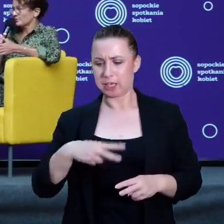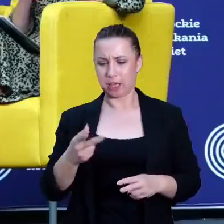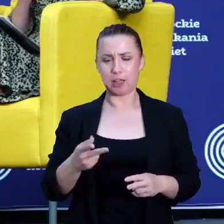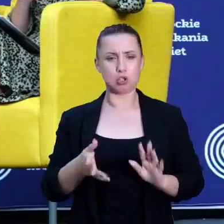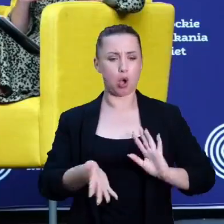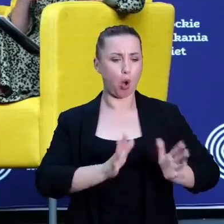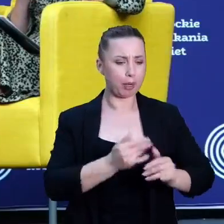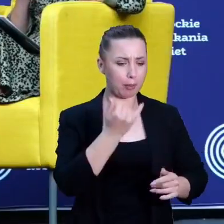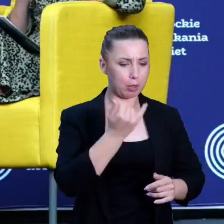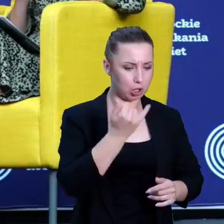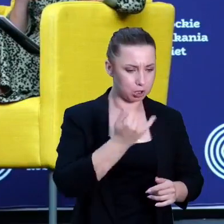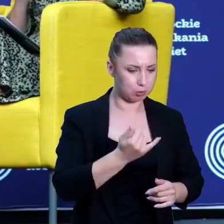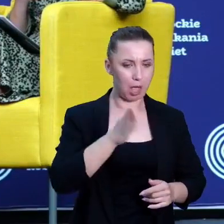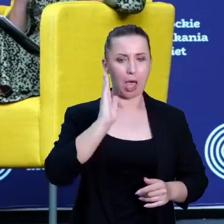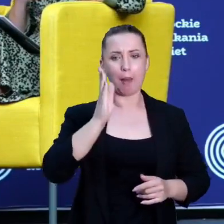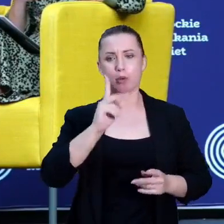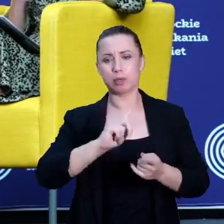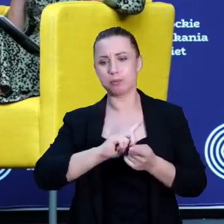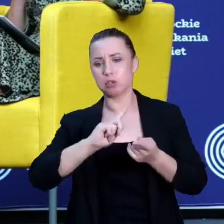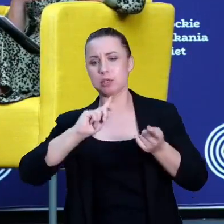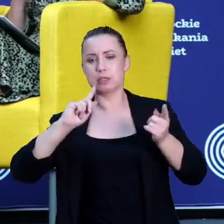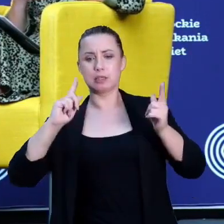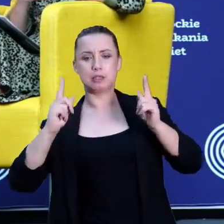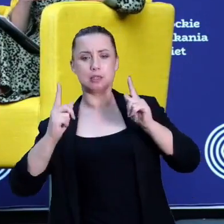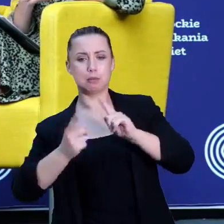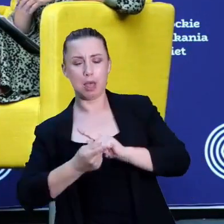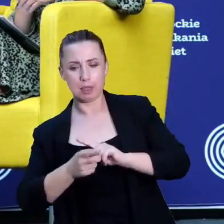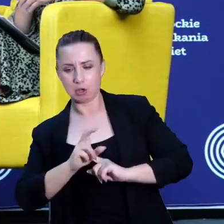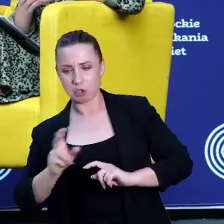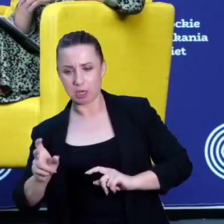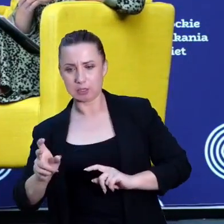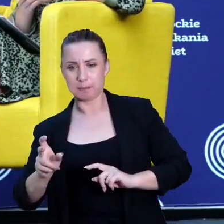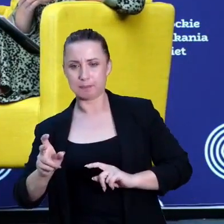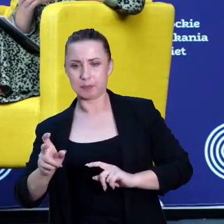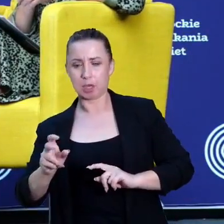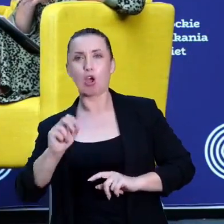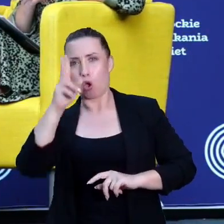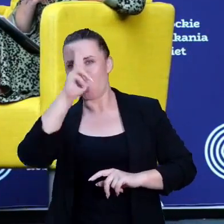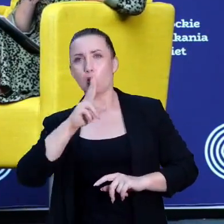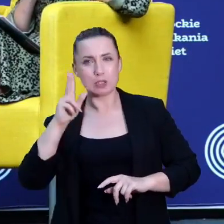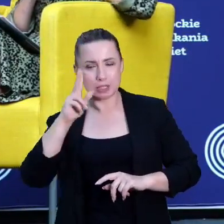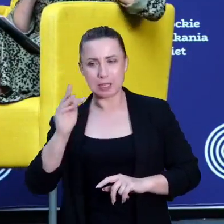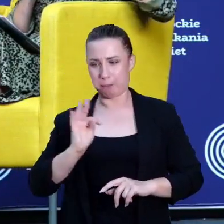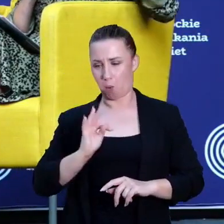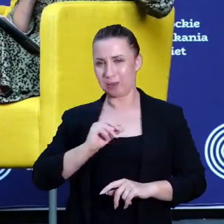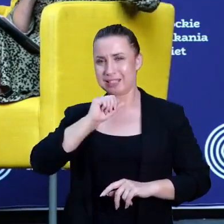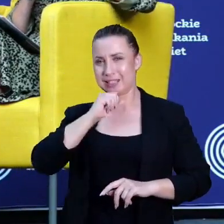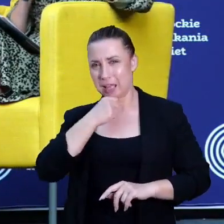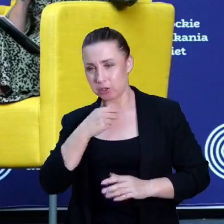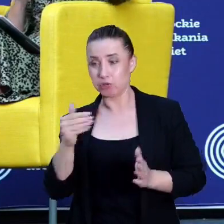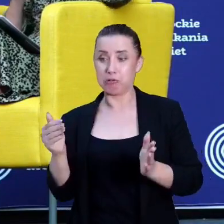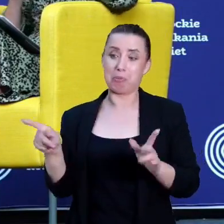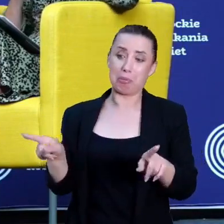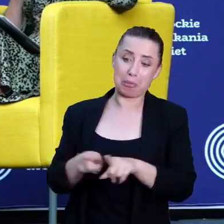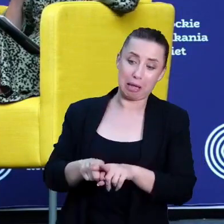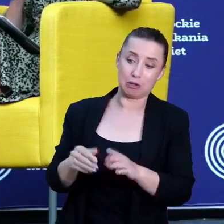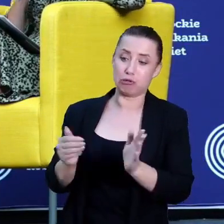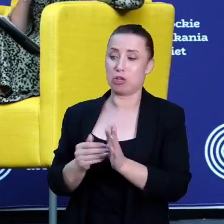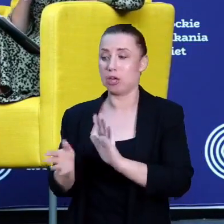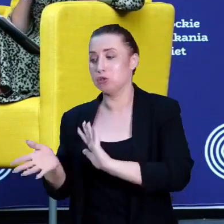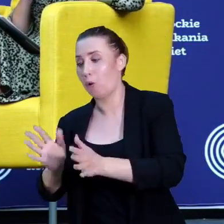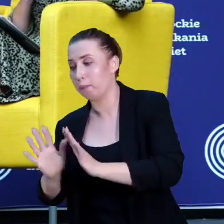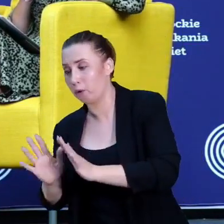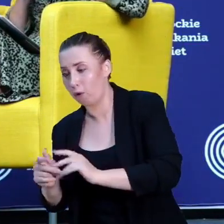nagle właśnie na przykład starsi rodzice, którzy wymagają opieki. No i tak